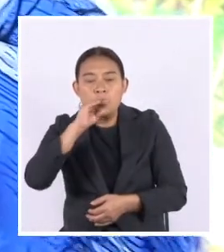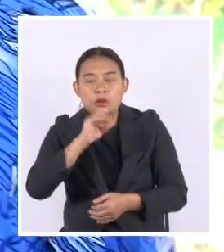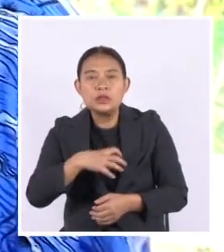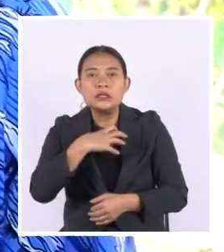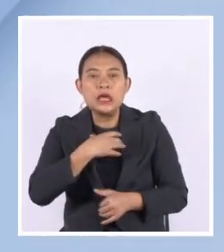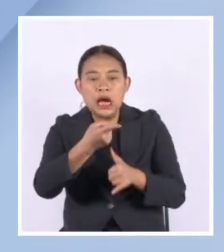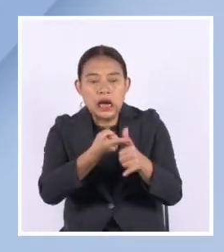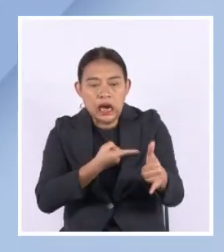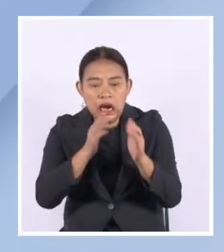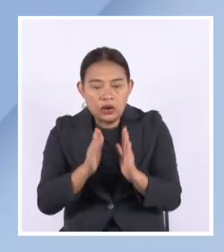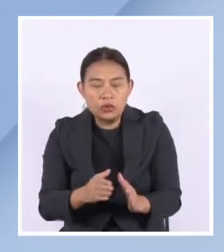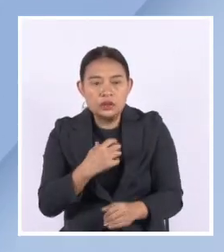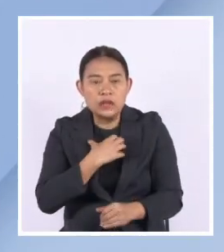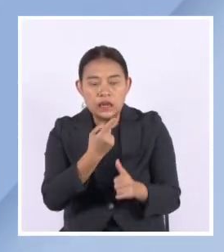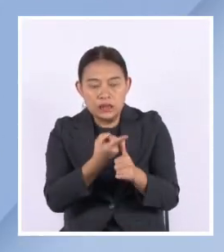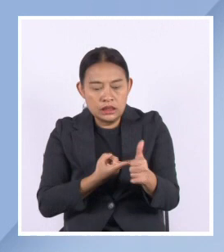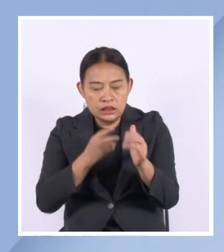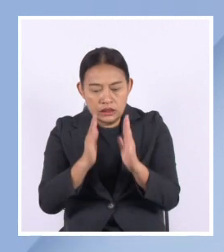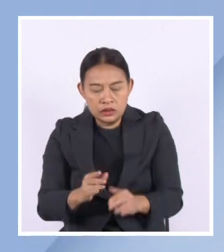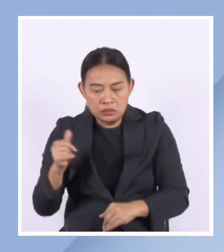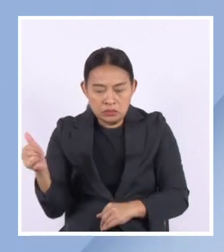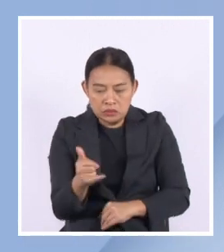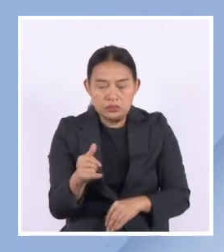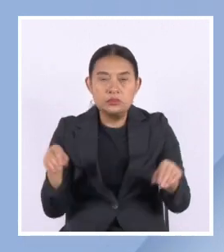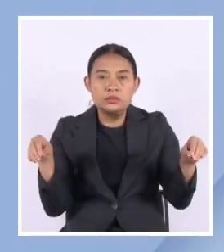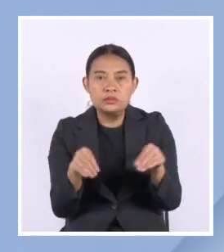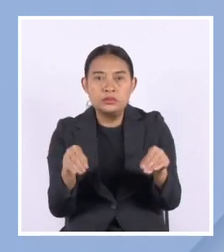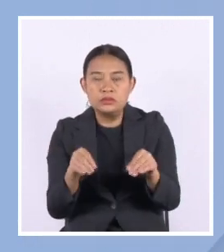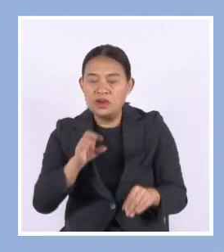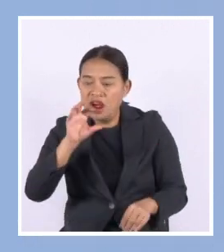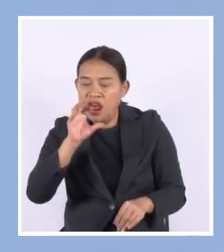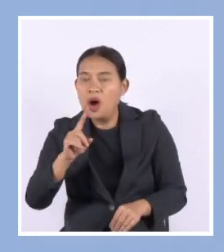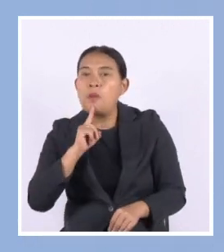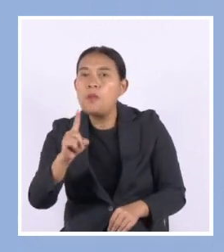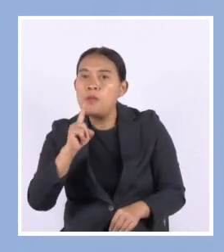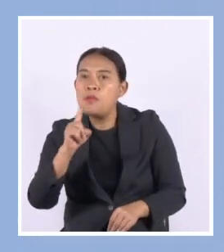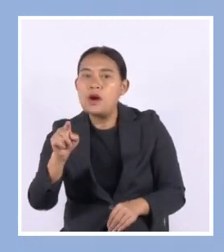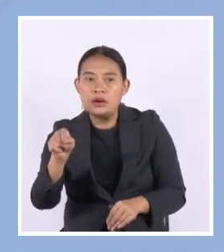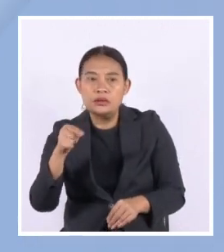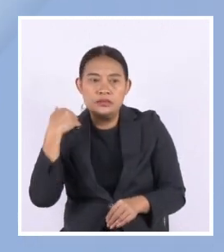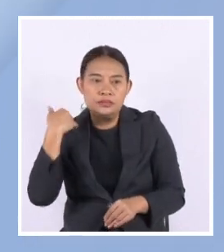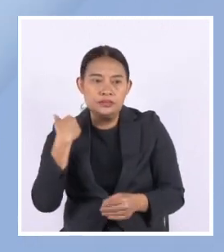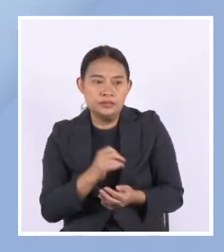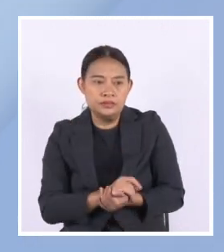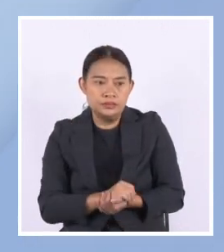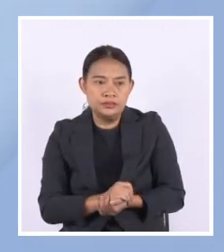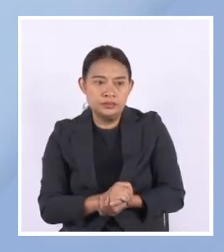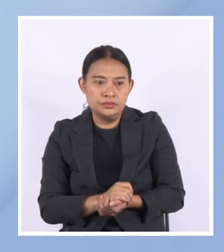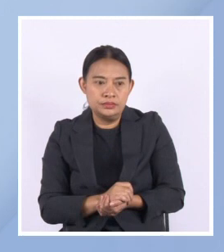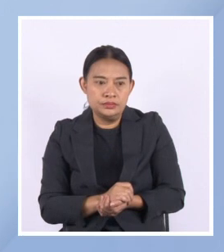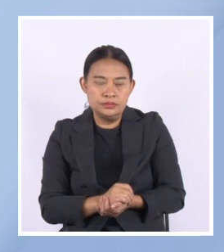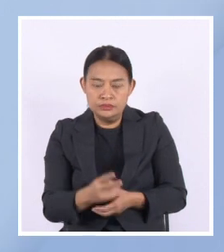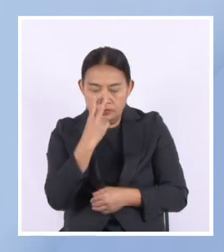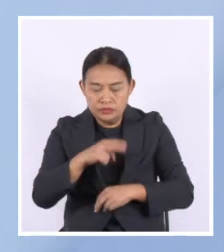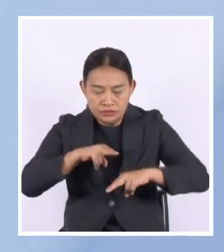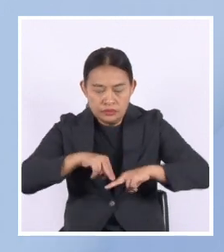คนค่ะคือคนที่ไหนที่เดินเข้าไปใกล้ๆเนี่ยนะเขาก็จะร้องด่าตะโกนว่ากว้างๆๆแบบที่เห็นแบบเนี้ยที่เห็นนี่เขานั่งน่ะ